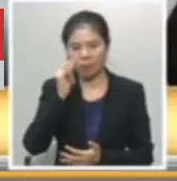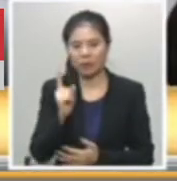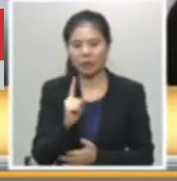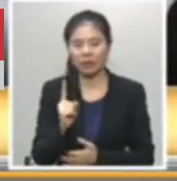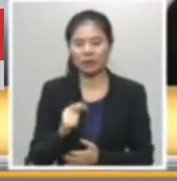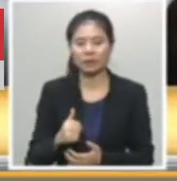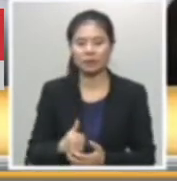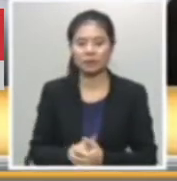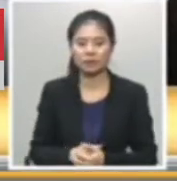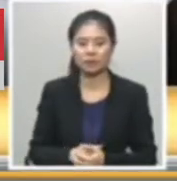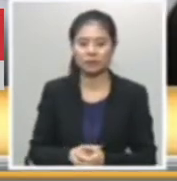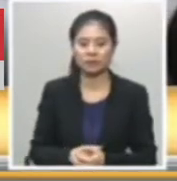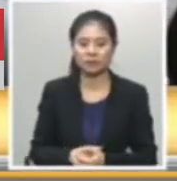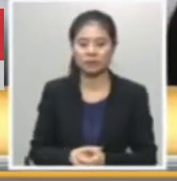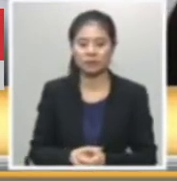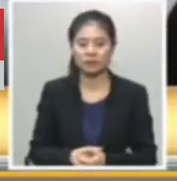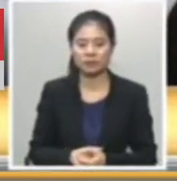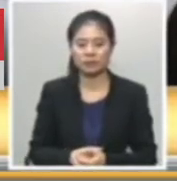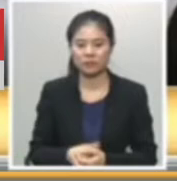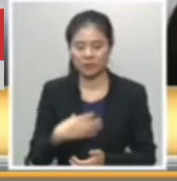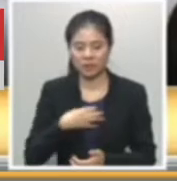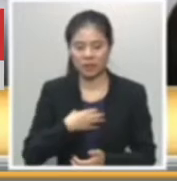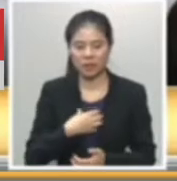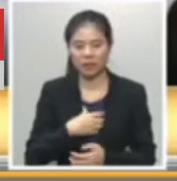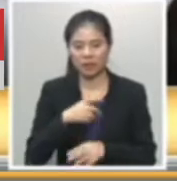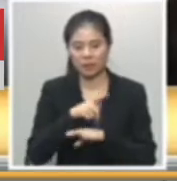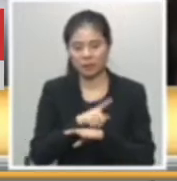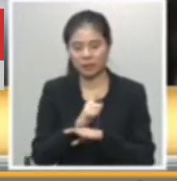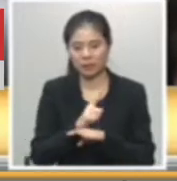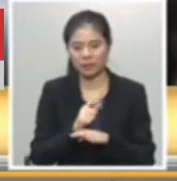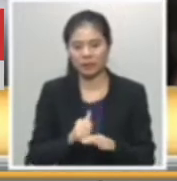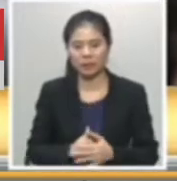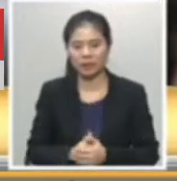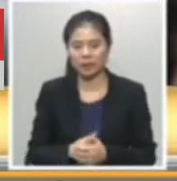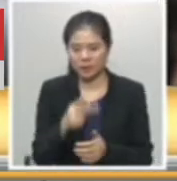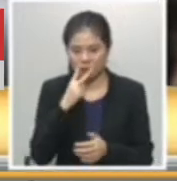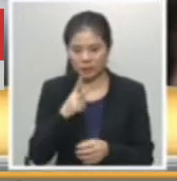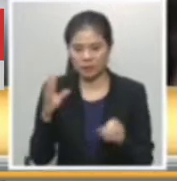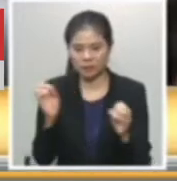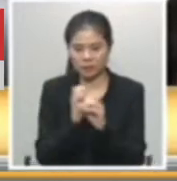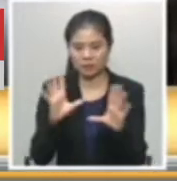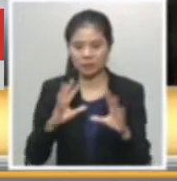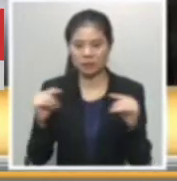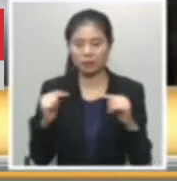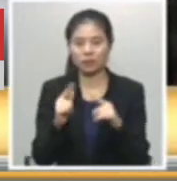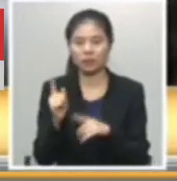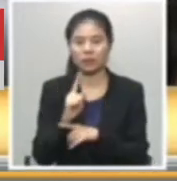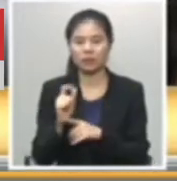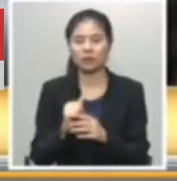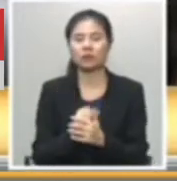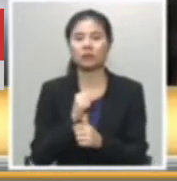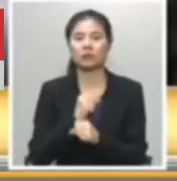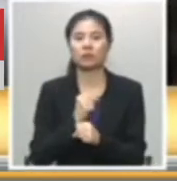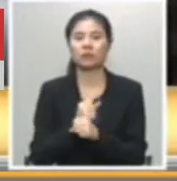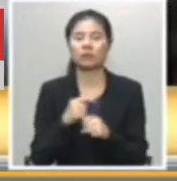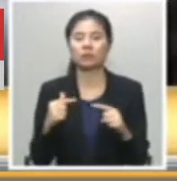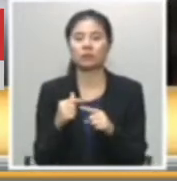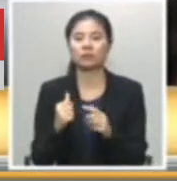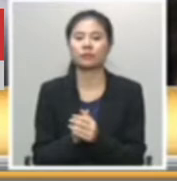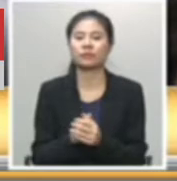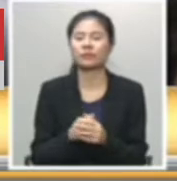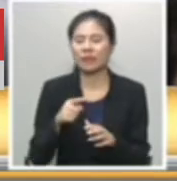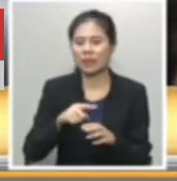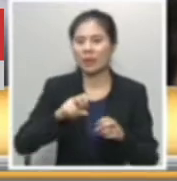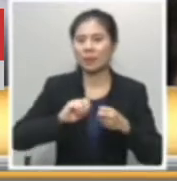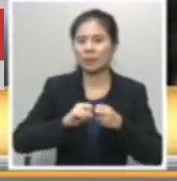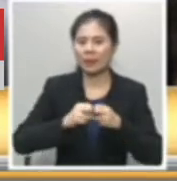ากให้ท่านประธานนะครับได้เห็นภาพตัวนี้นะครับว่ามันมีการซ่อนเร้นมันมีการซ่อนเงื่อนอะไร